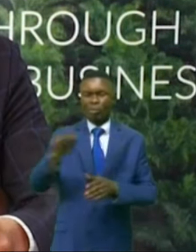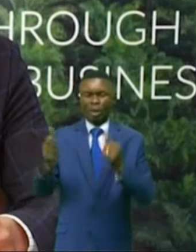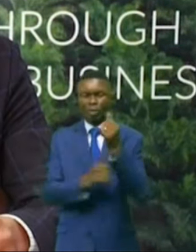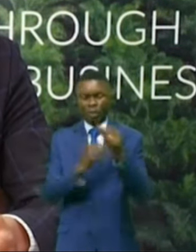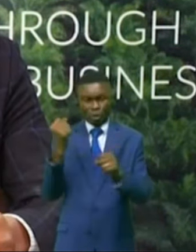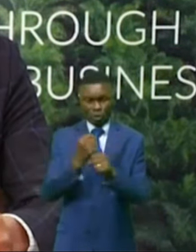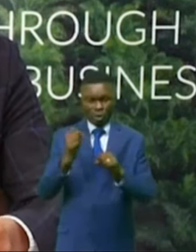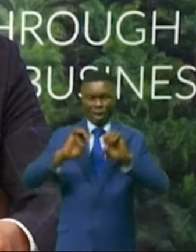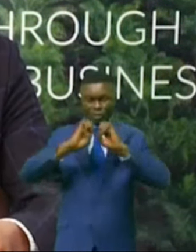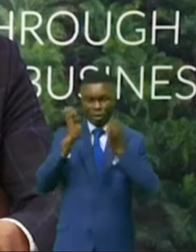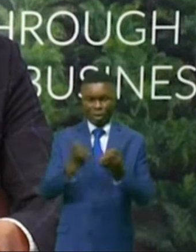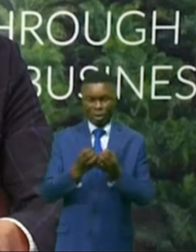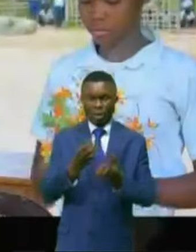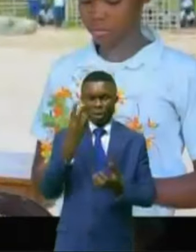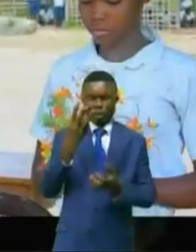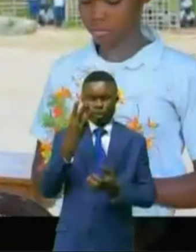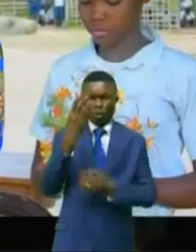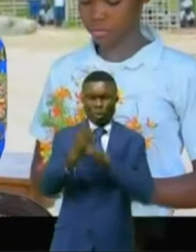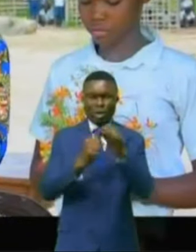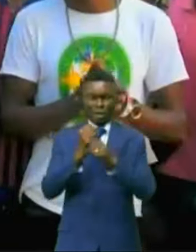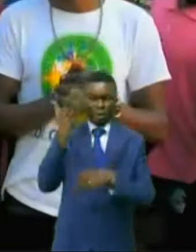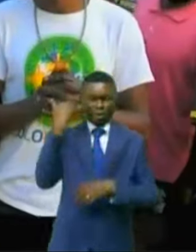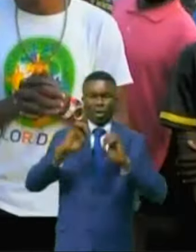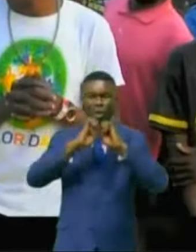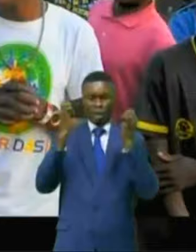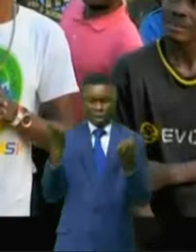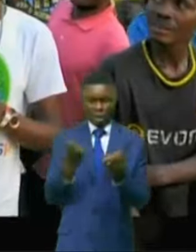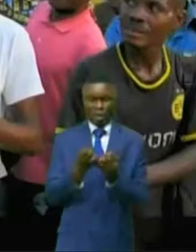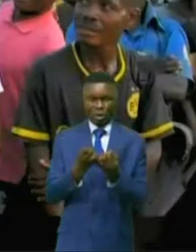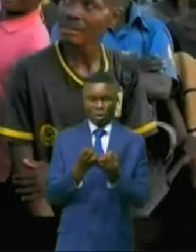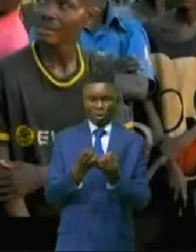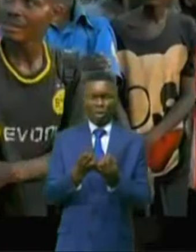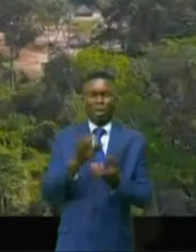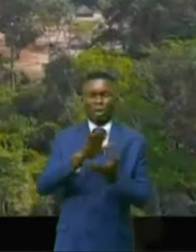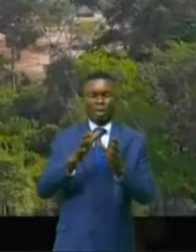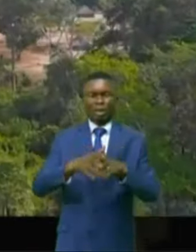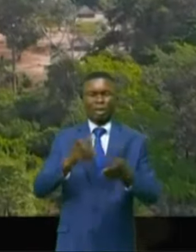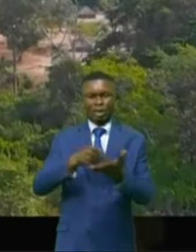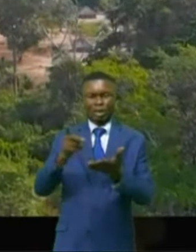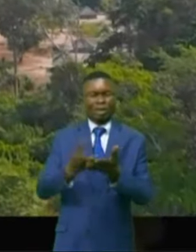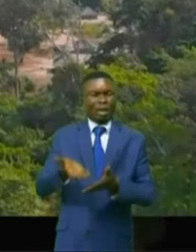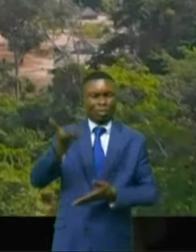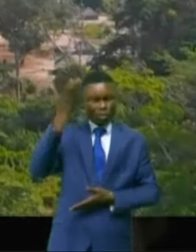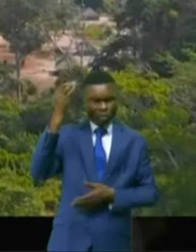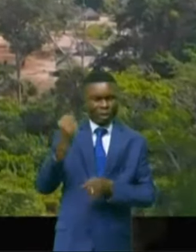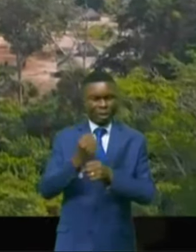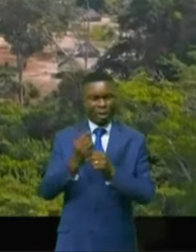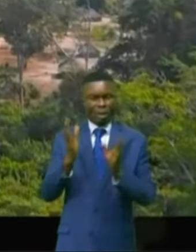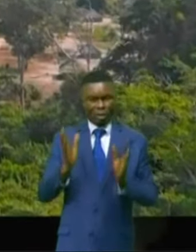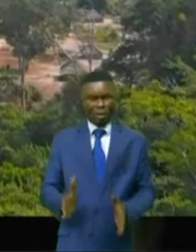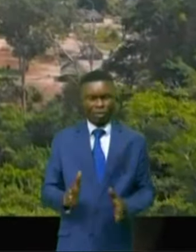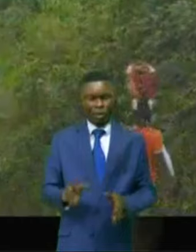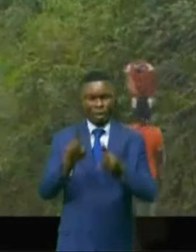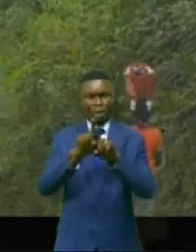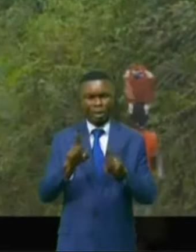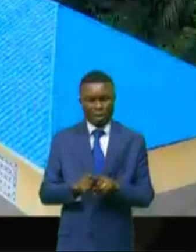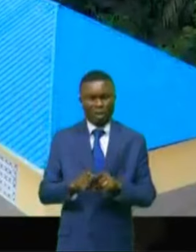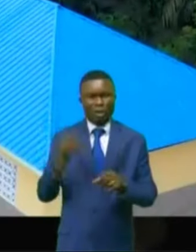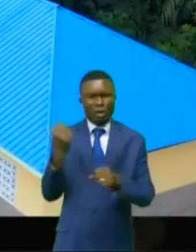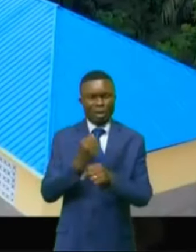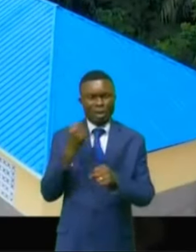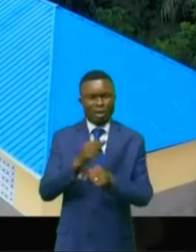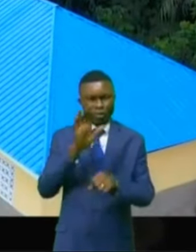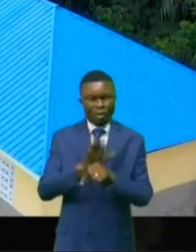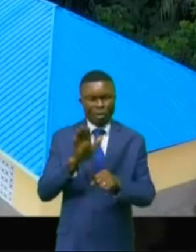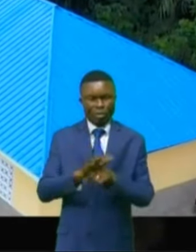Au cours des trois dernières années, la société a considérablement augmenté les salaires de son personnel et a investi dans